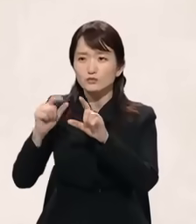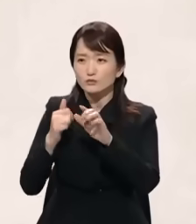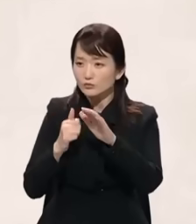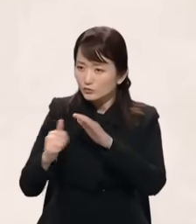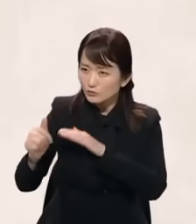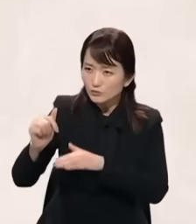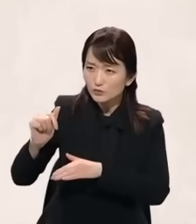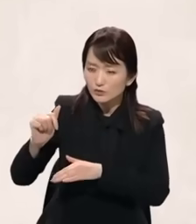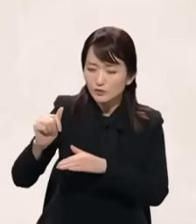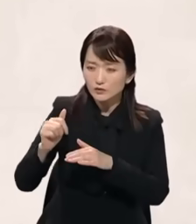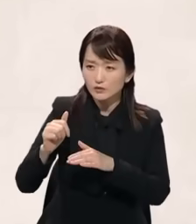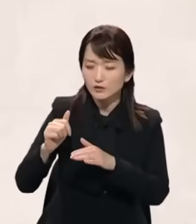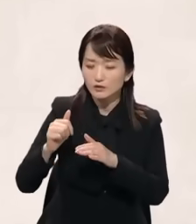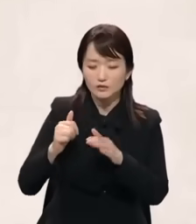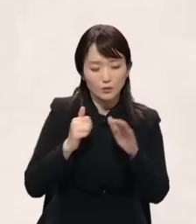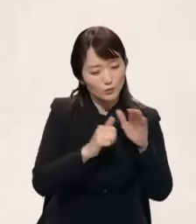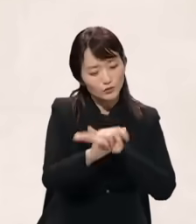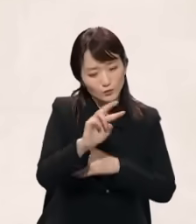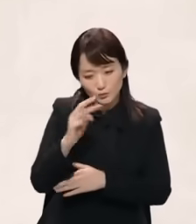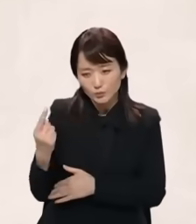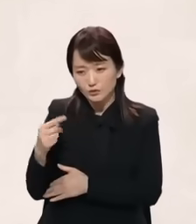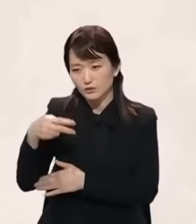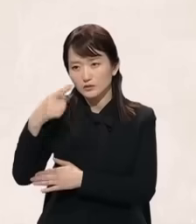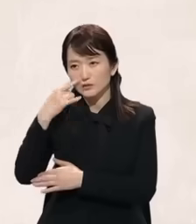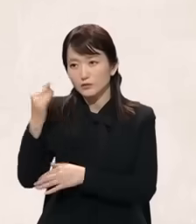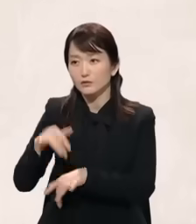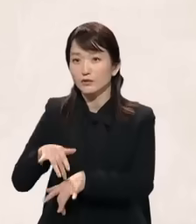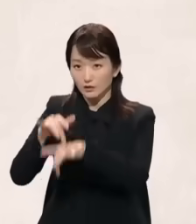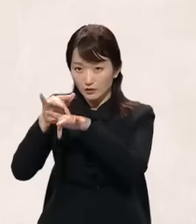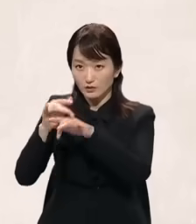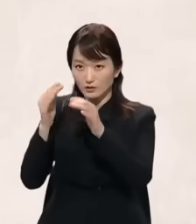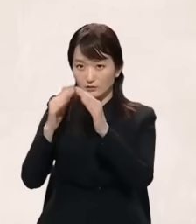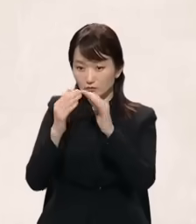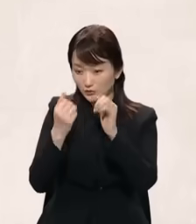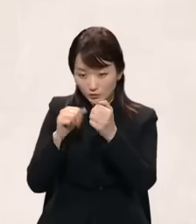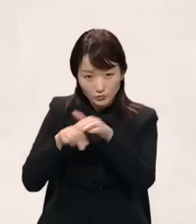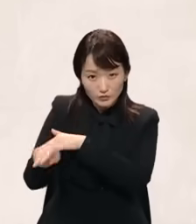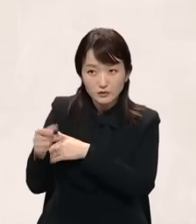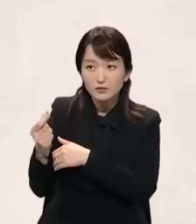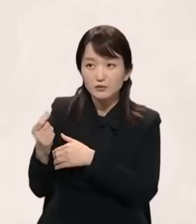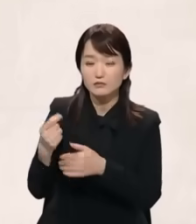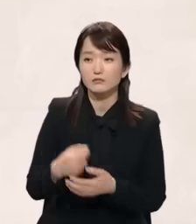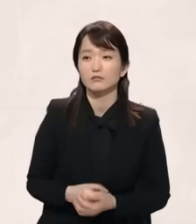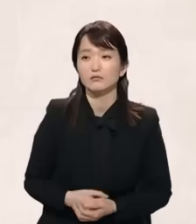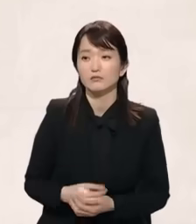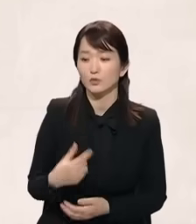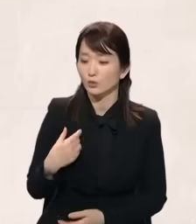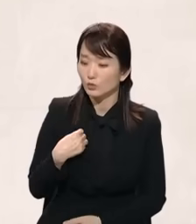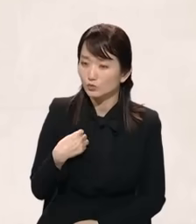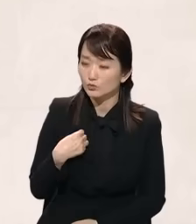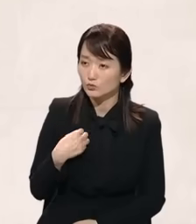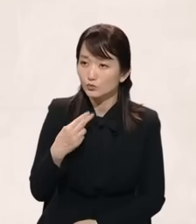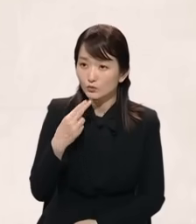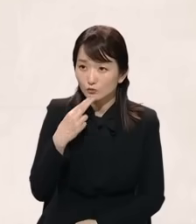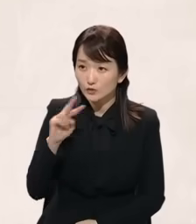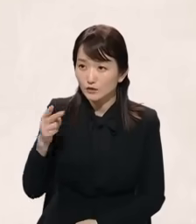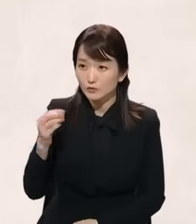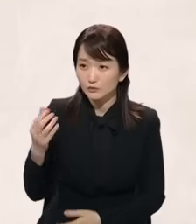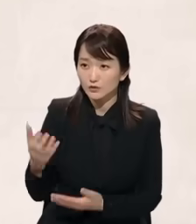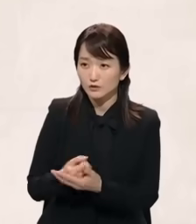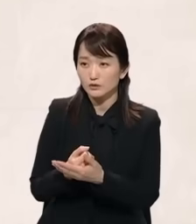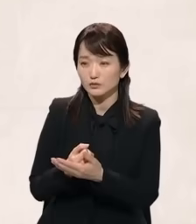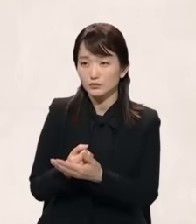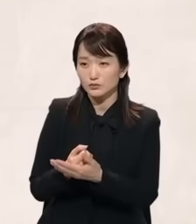돌아가니까 시어머니가 사라졌다 이렇게 얘기하면서 가출한 거 같다고 하면서 돈 옷도 없어졌고 200만 원 정도 가지고